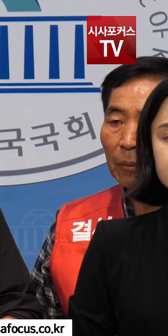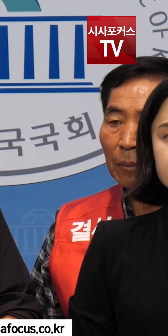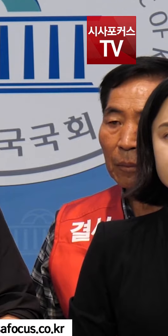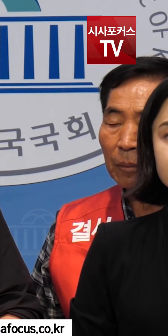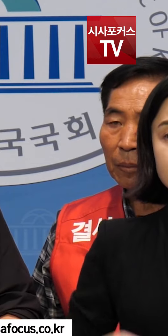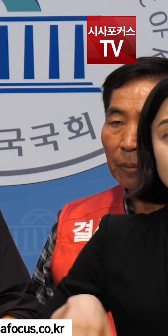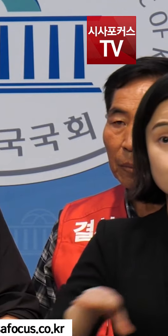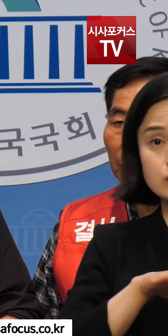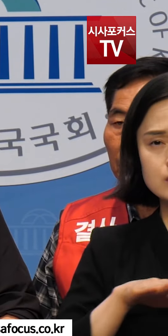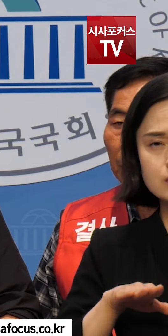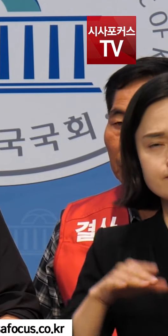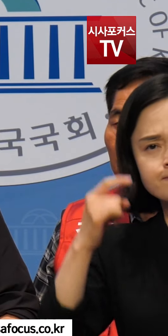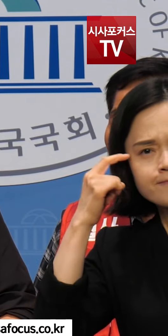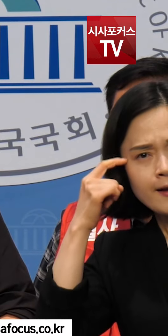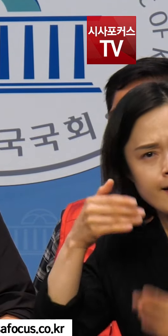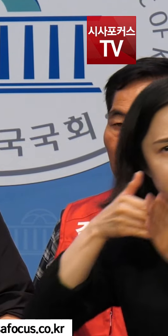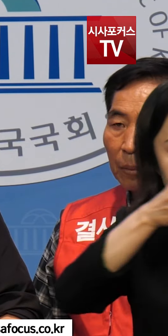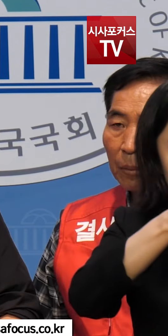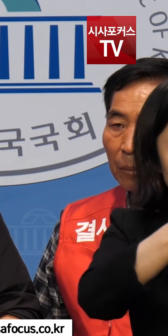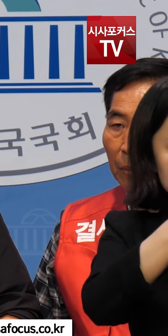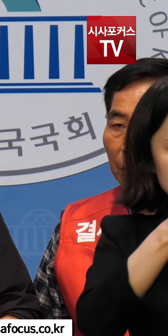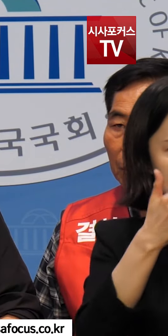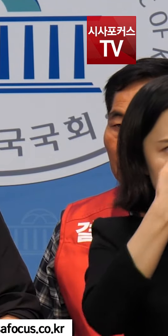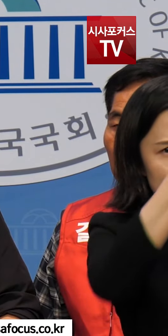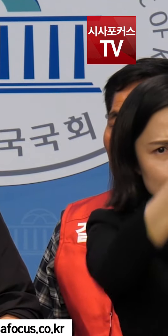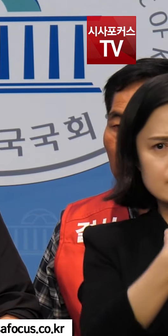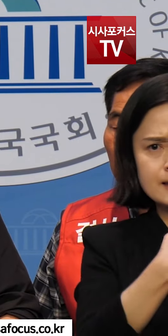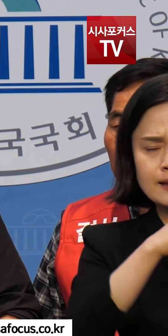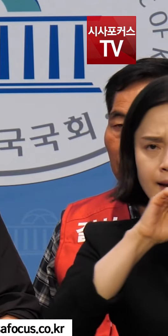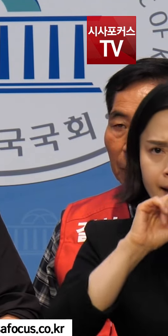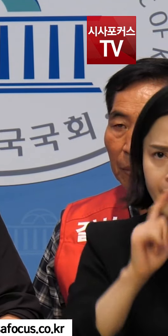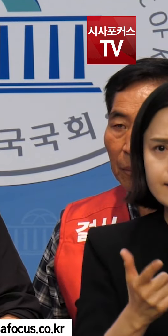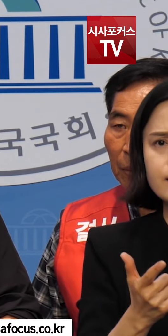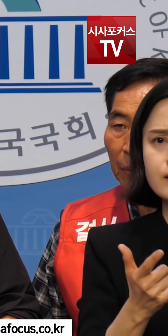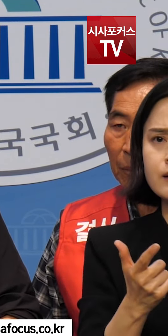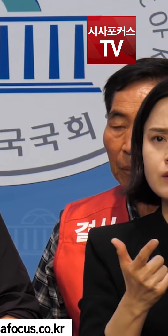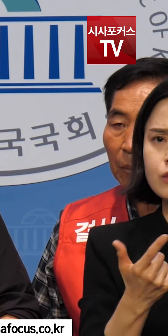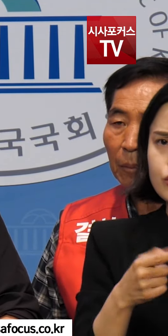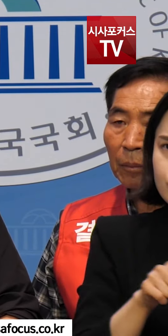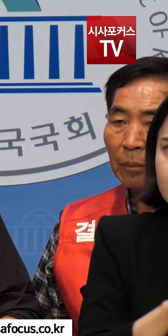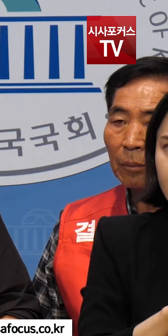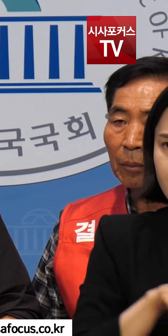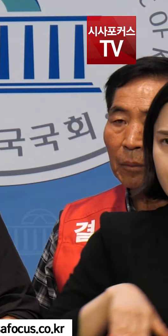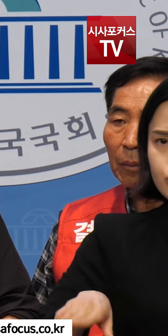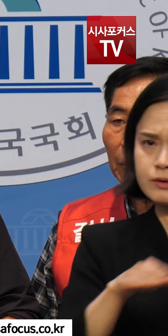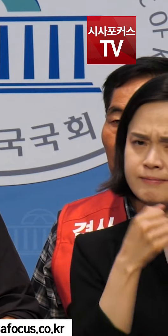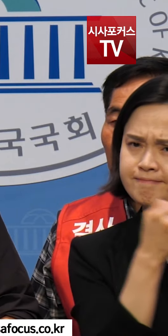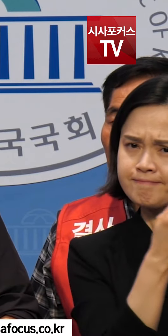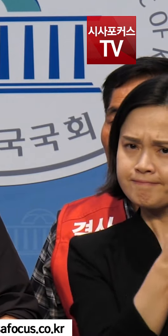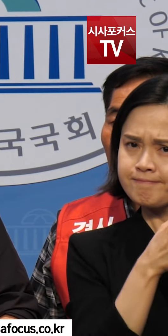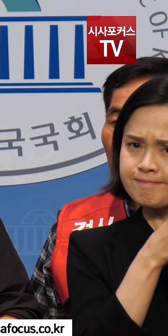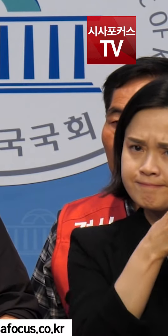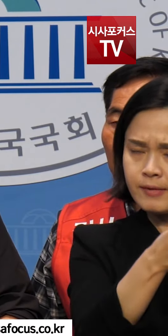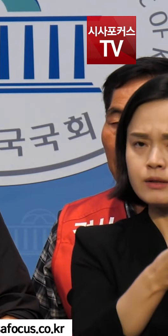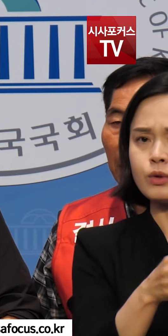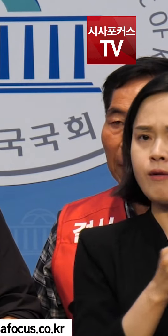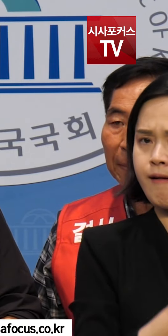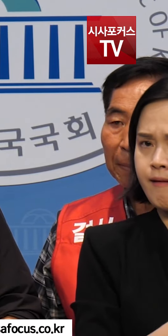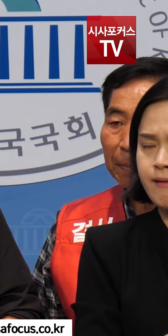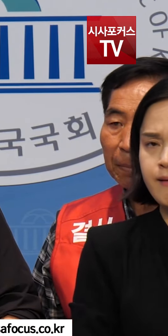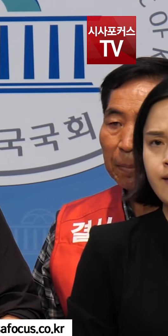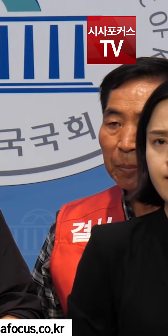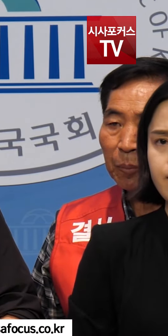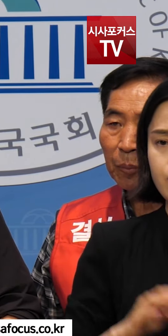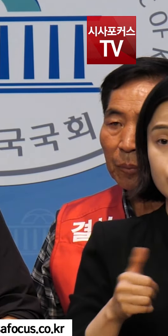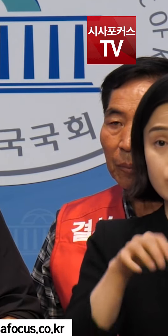우리의 목소리가 무시되지 않도록, 우리의 행동이 무시되지 않도록 우리는 계속 싸울 것입니다. 국회와